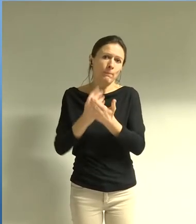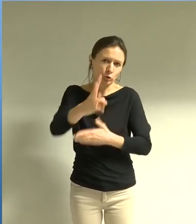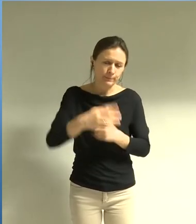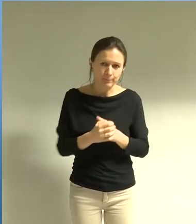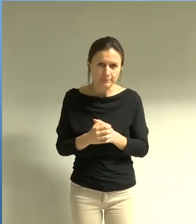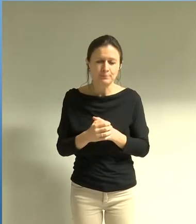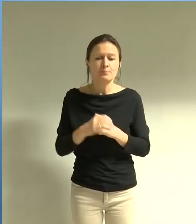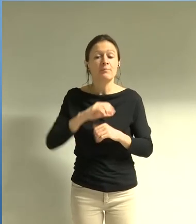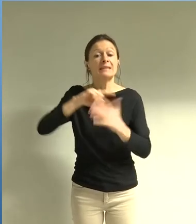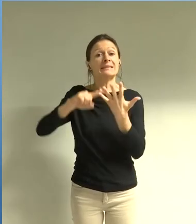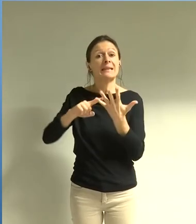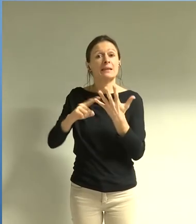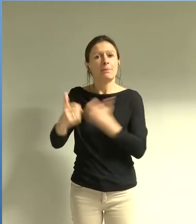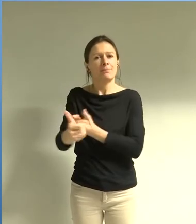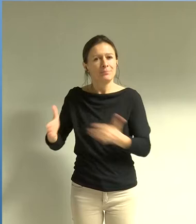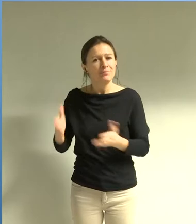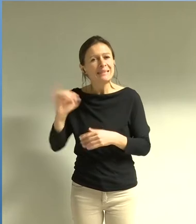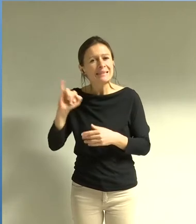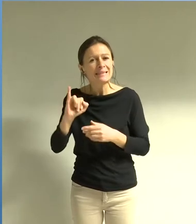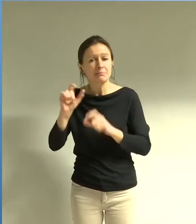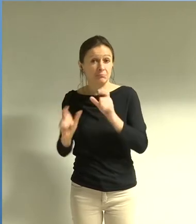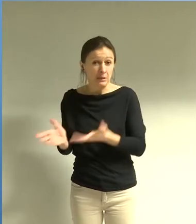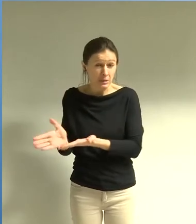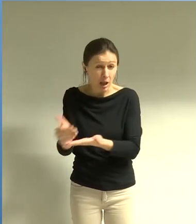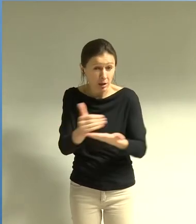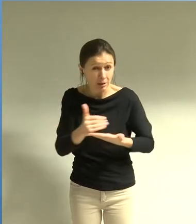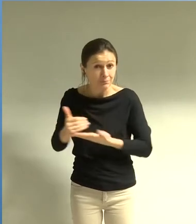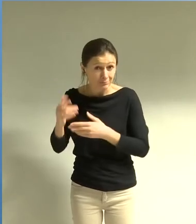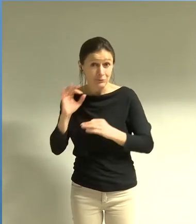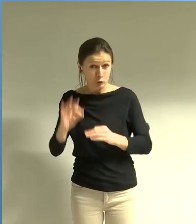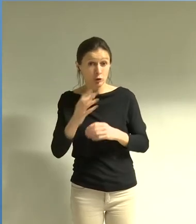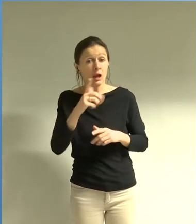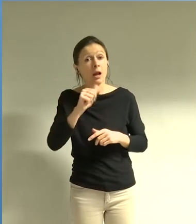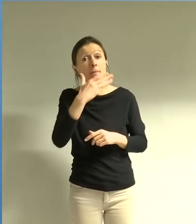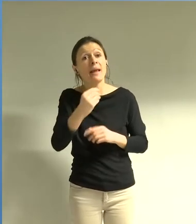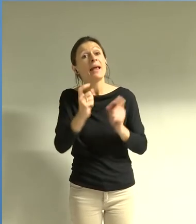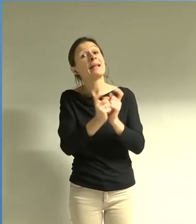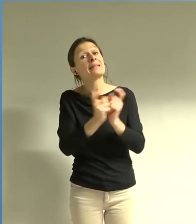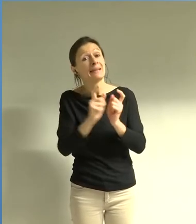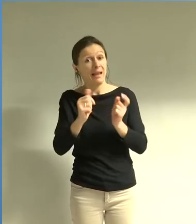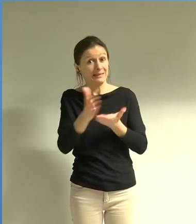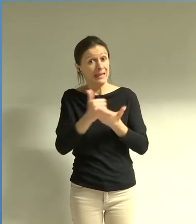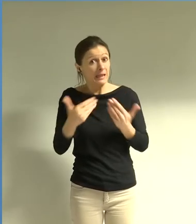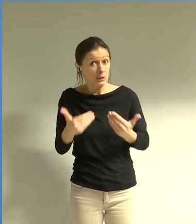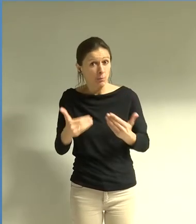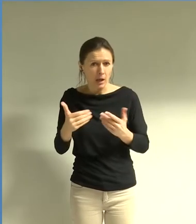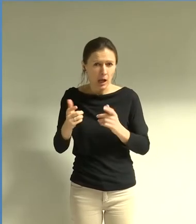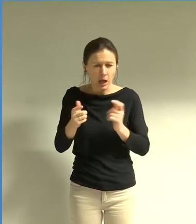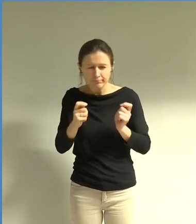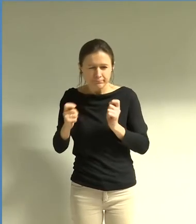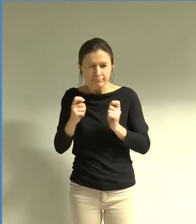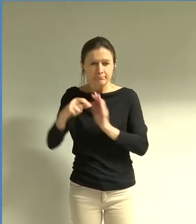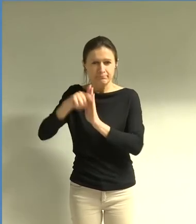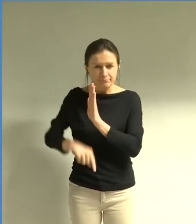enfin les salariés selon les termes définis par les salariés actuels de la belle électrique que vous retrouvez dans les documents et donc les salariés comme les